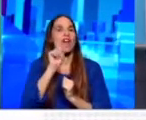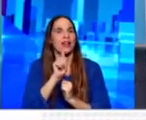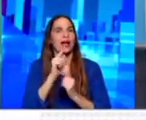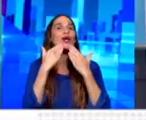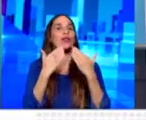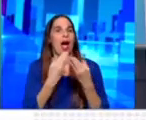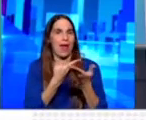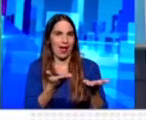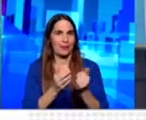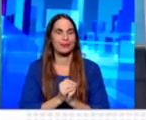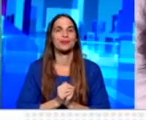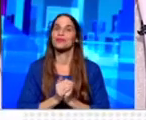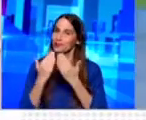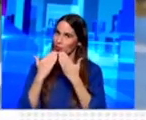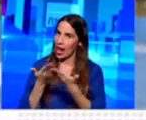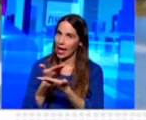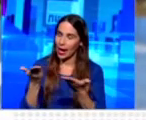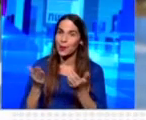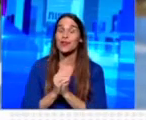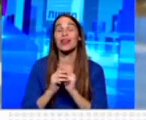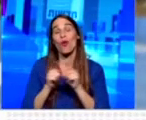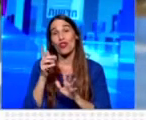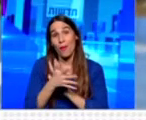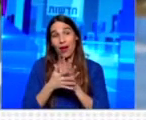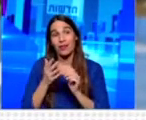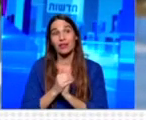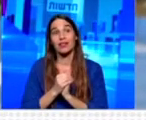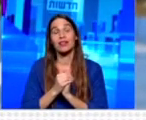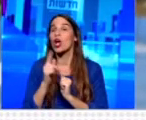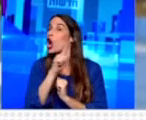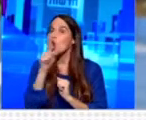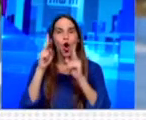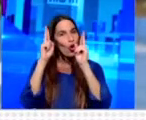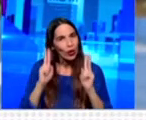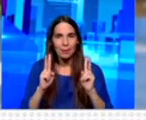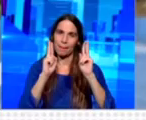תודה רבה לך. תודה לכם, וכמו שנאמר, לא חונים בחניית נכים.